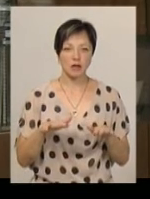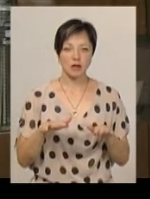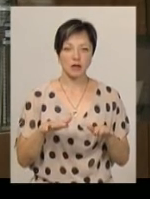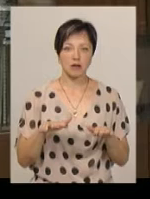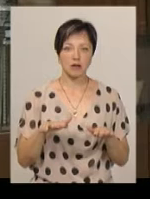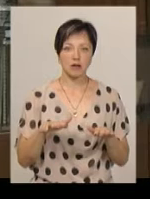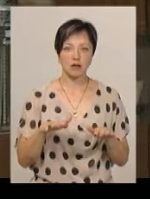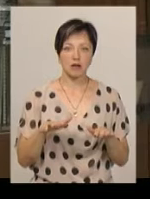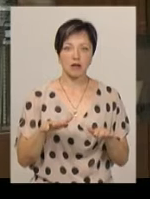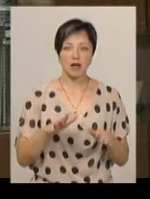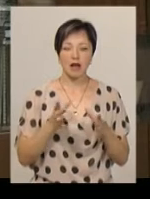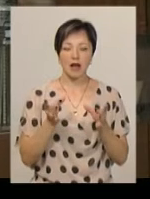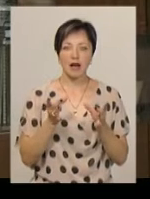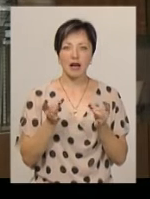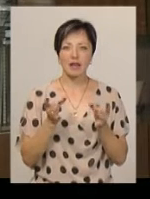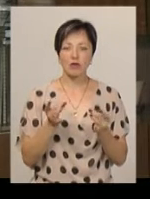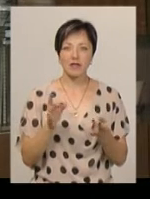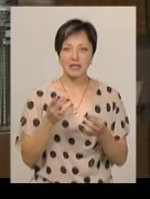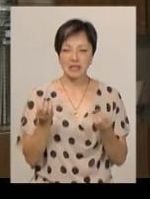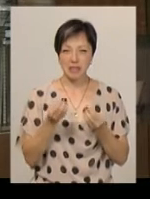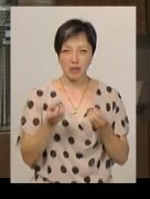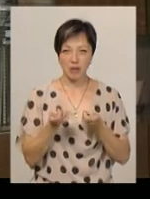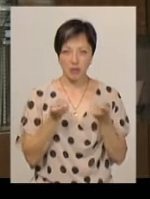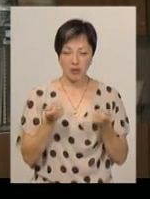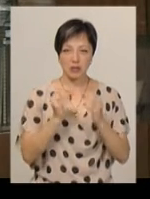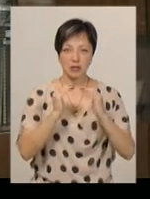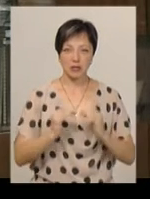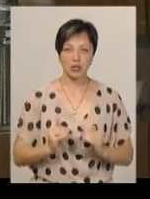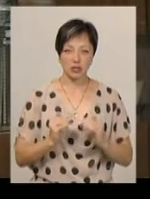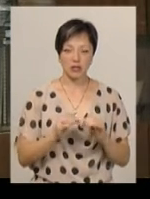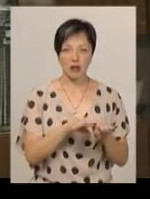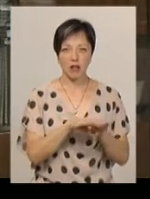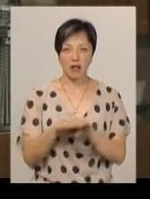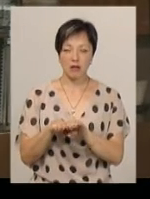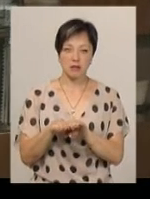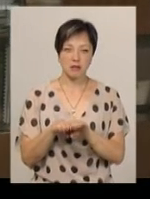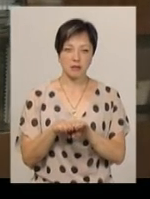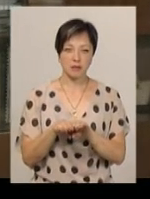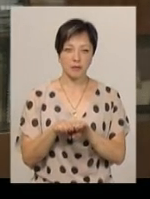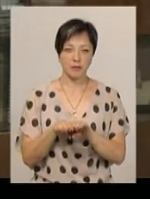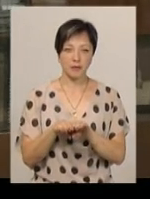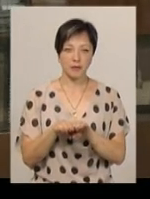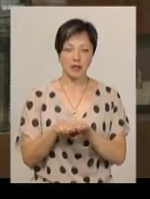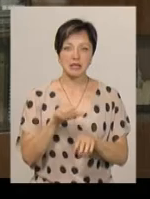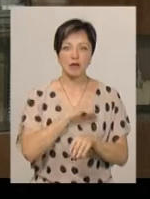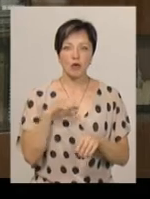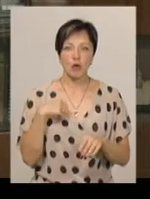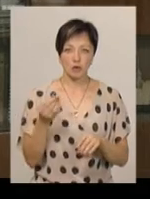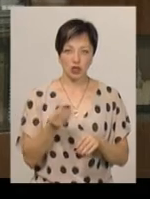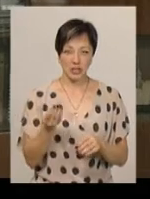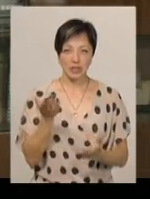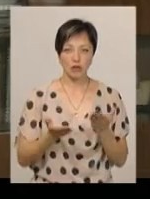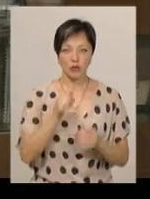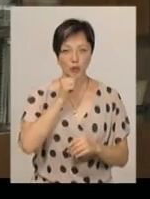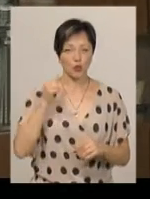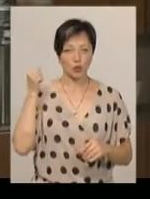клійковину з зерна і знижують клас самої пшениці. Якщо